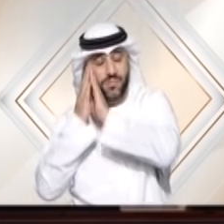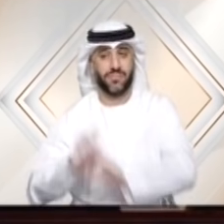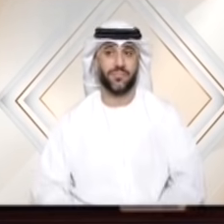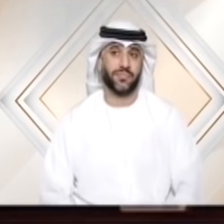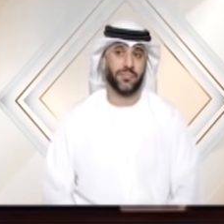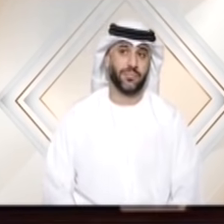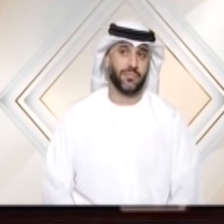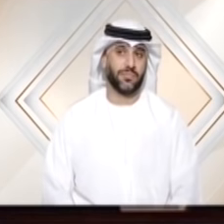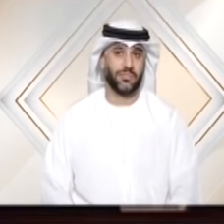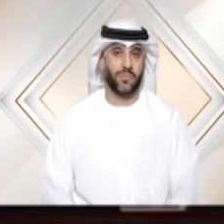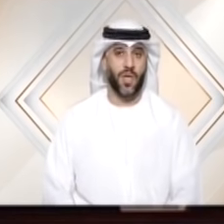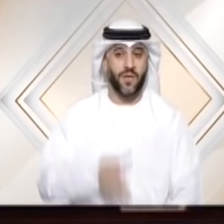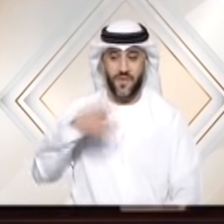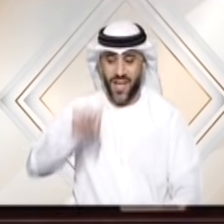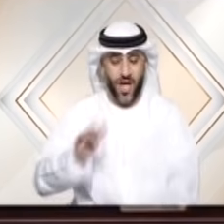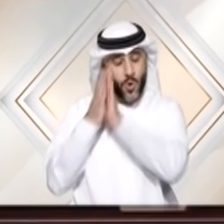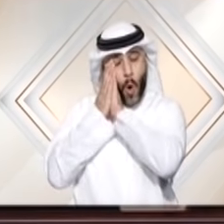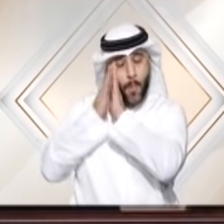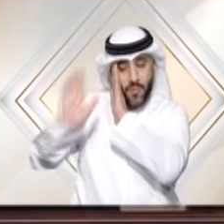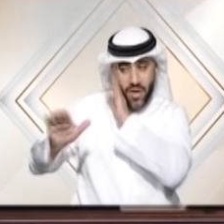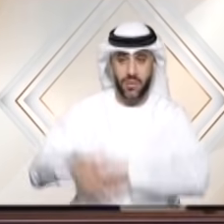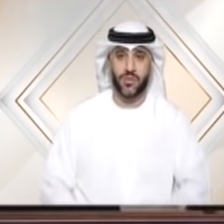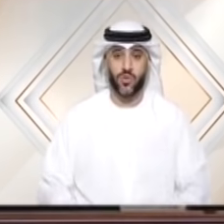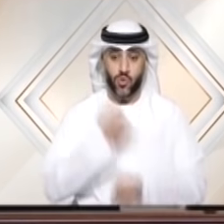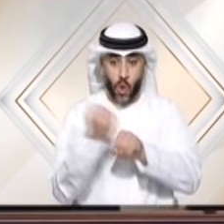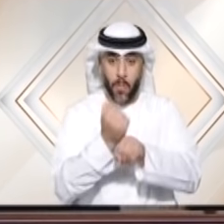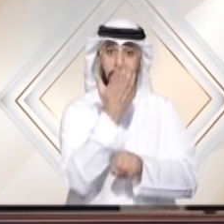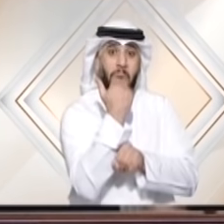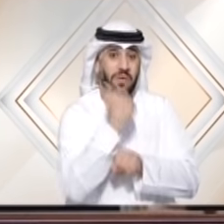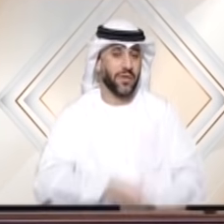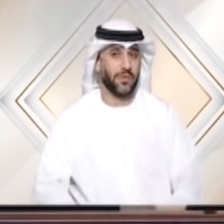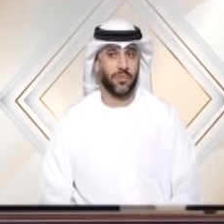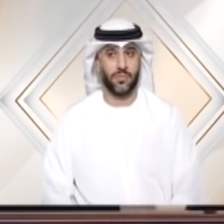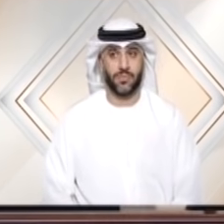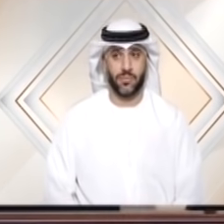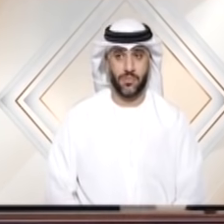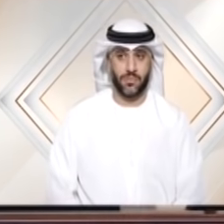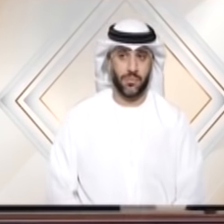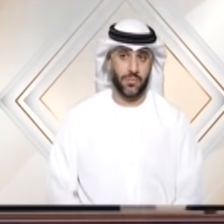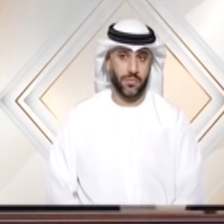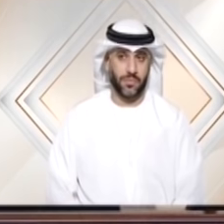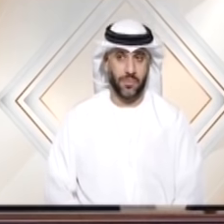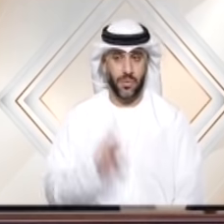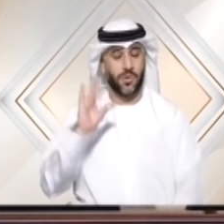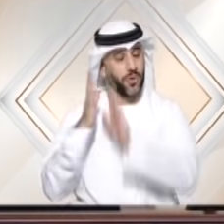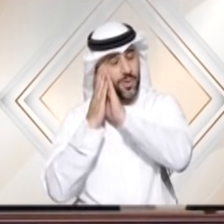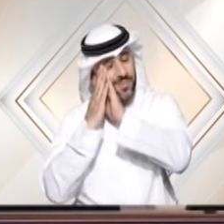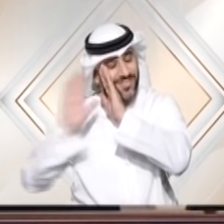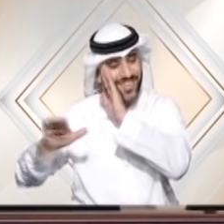فأمنت فأنمت، هو يشوف نفسه هكذا، هو الآن اسألي أنت كيف ترضى، يقول لك أنا عدلت فأمنت